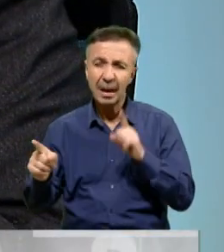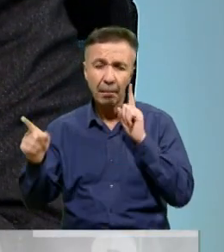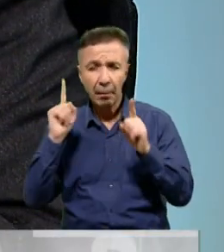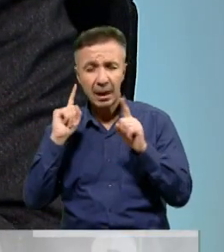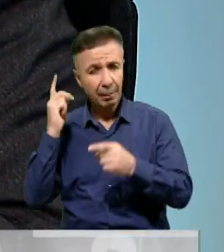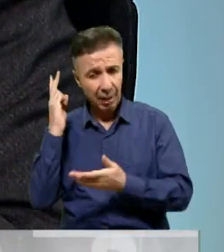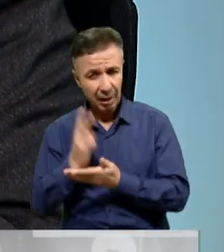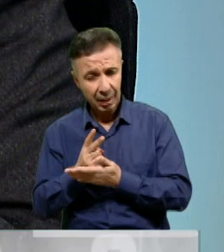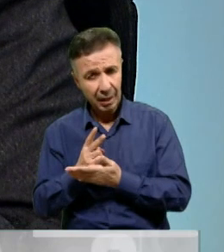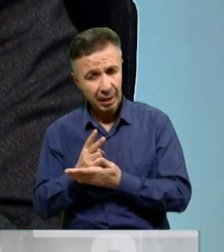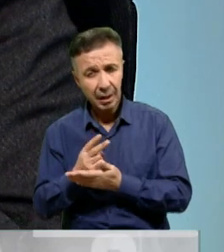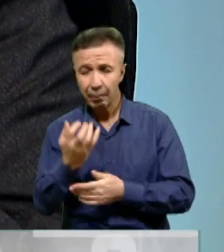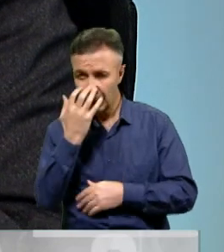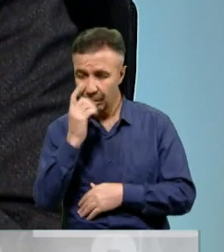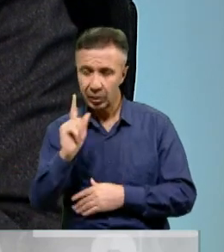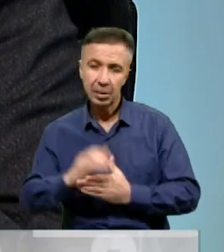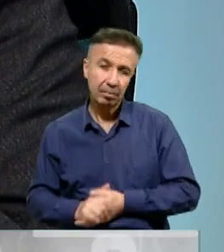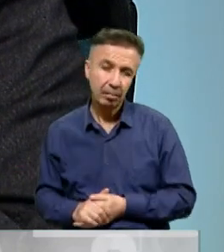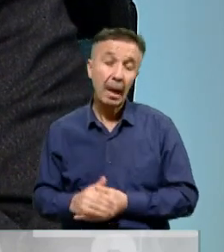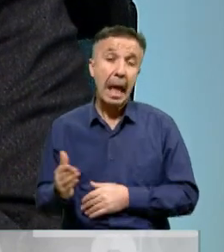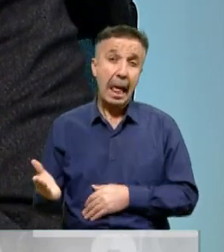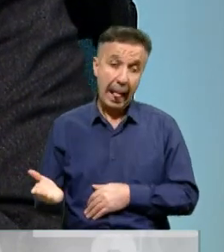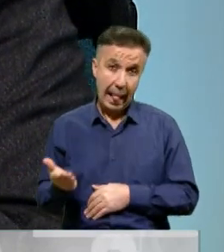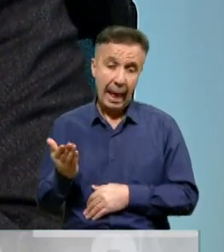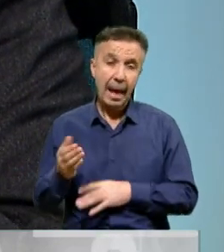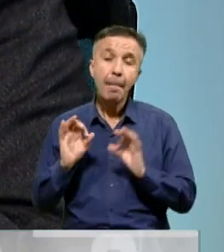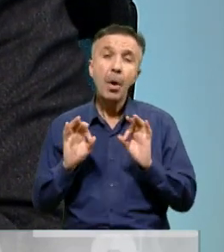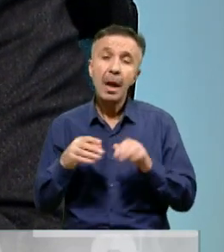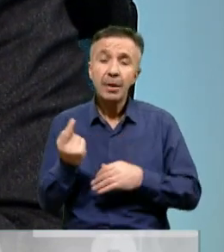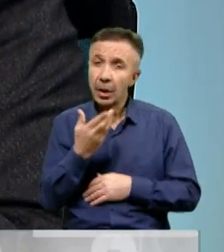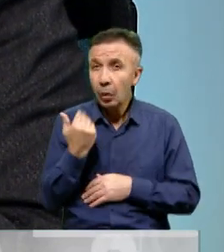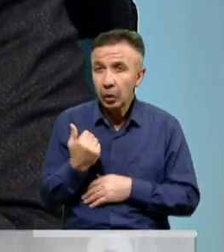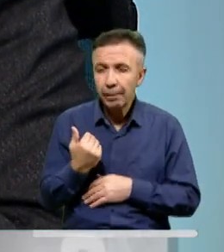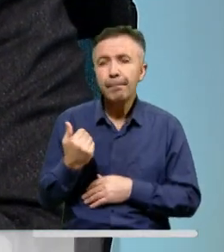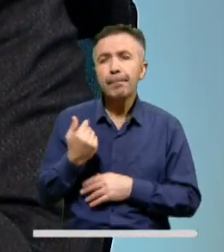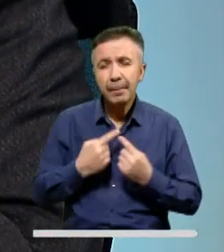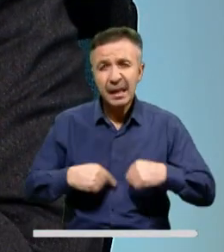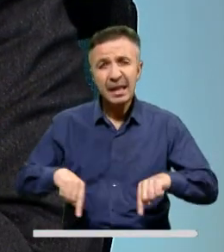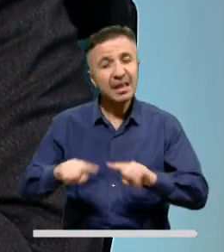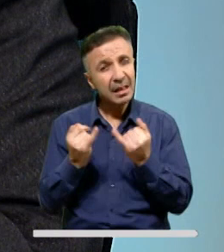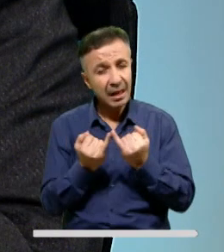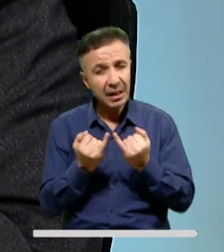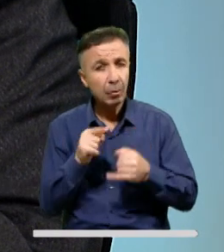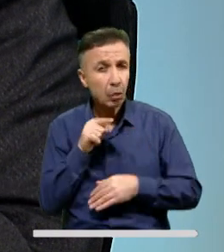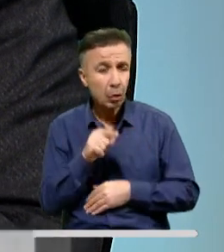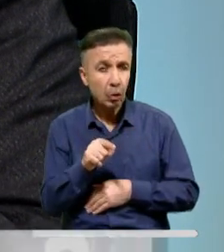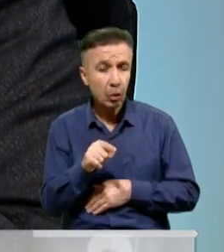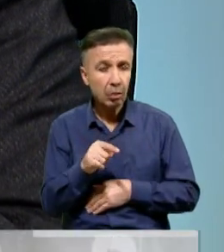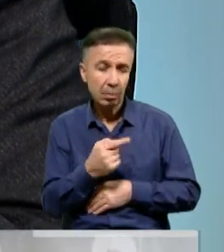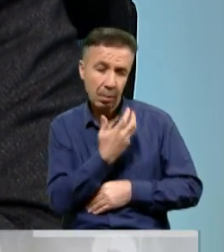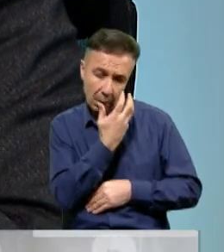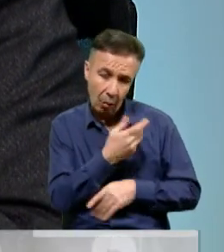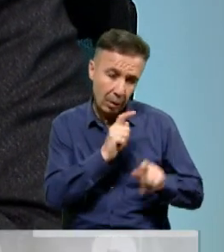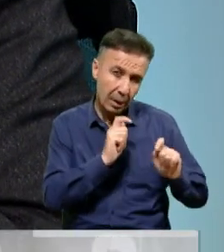kararını beklemek doğru olur. Eğer öyle bir durum yoksa biz kardeşimize şunu tavsiye